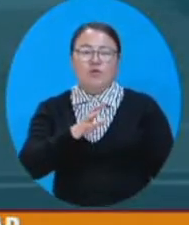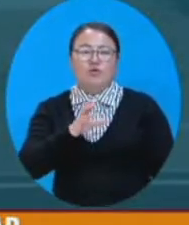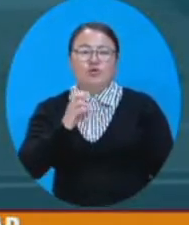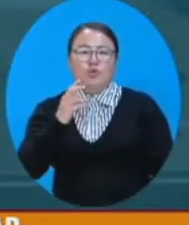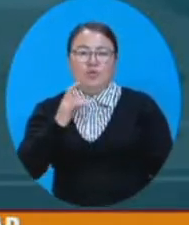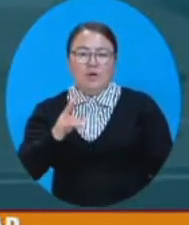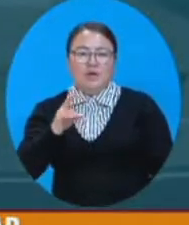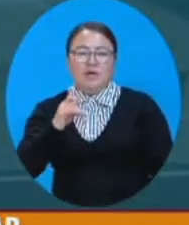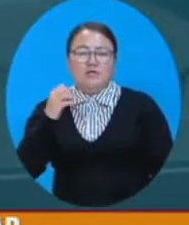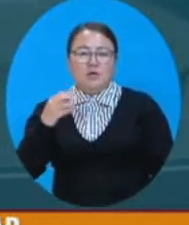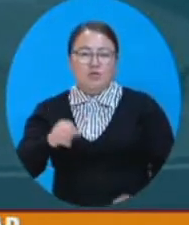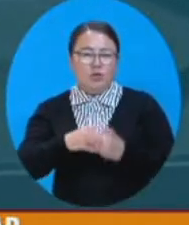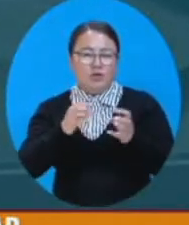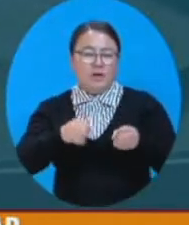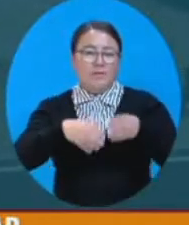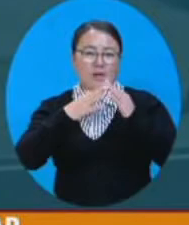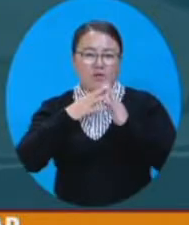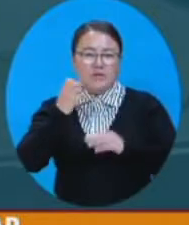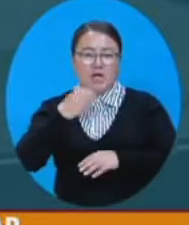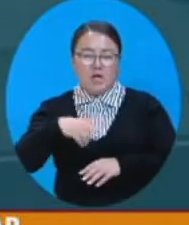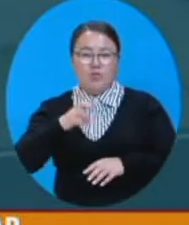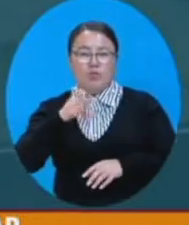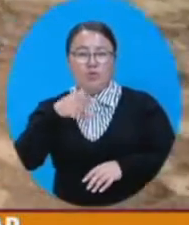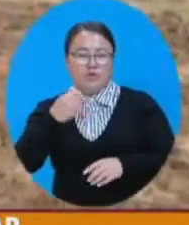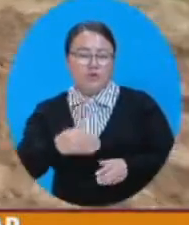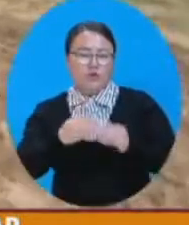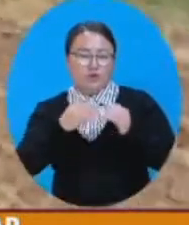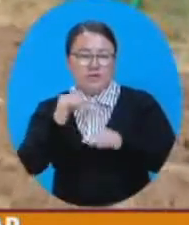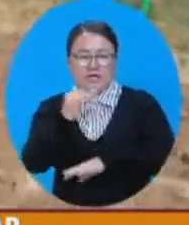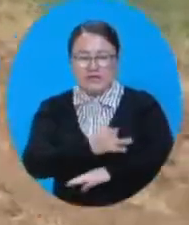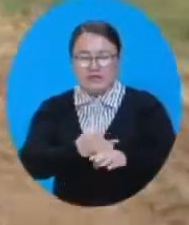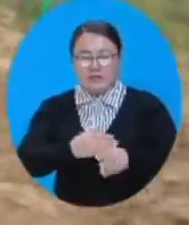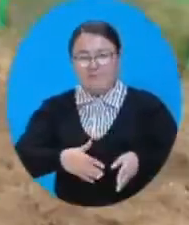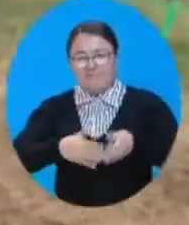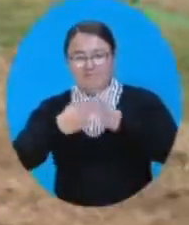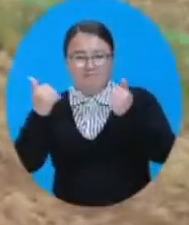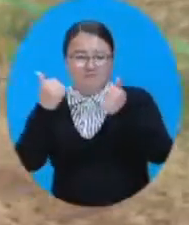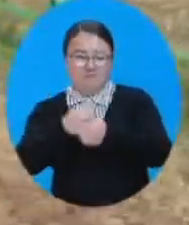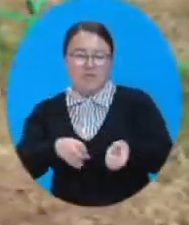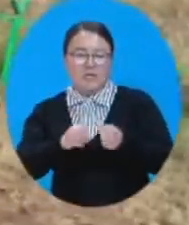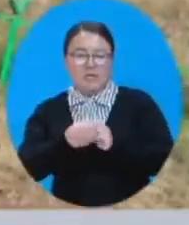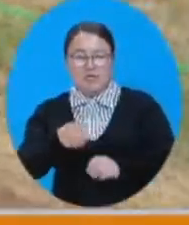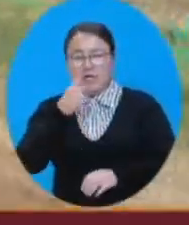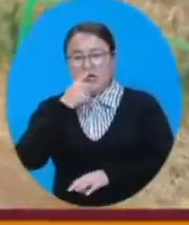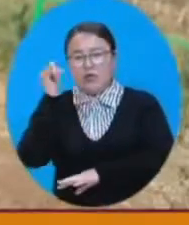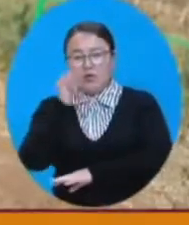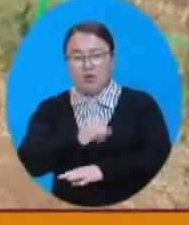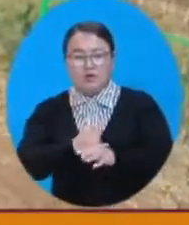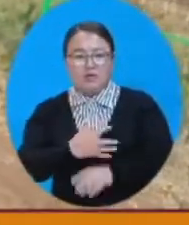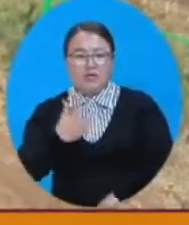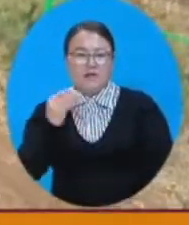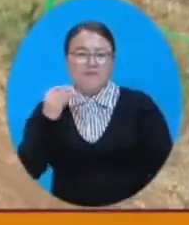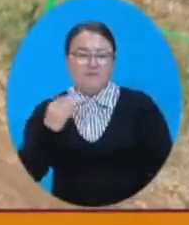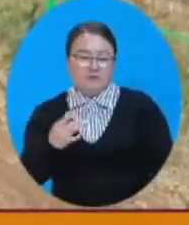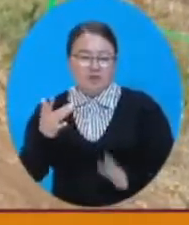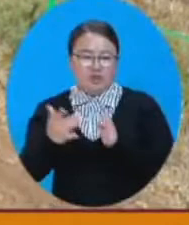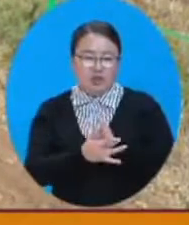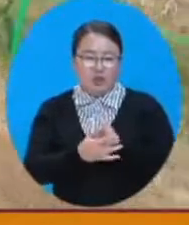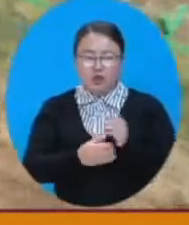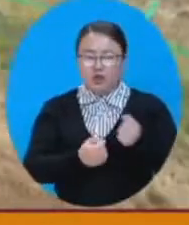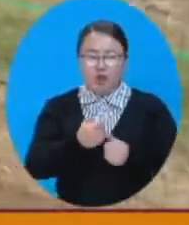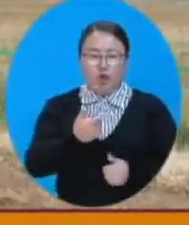Баянхошуу, Сүмбэр Рашант бомбын бүтээн байгуулалт дэд бүтцийг хөгжүүлж инженерийн байгууламжийг бий болгох бүгд найрамдах хятад ард улсын 5G